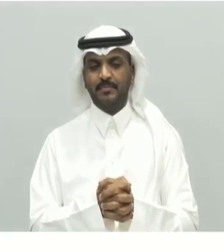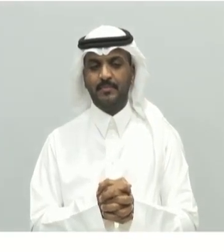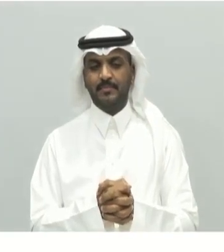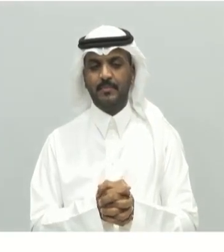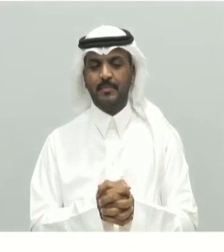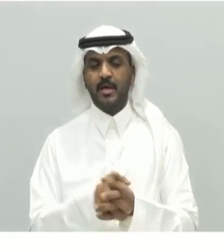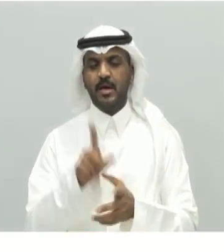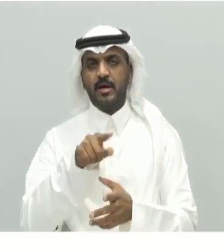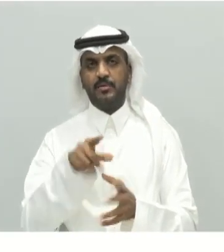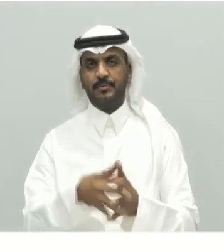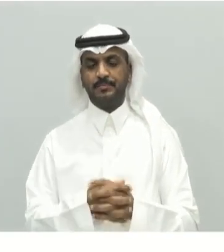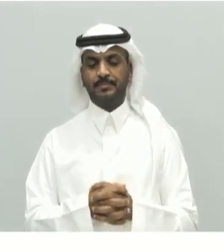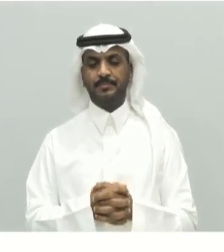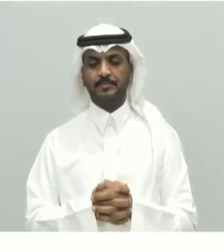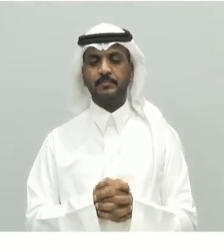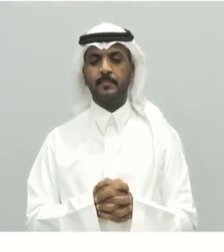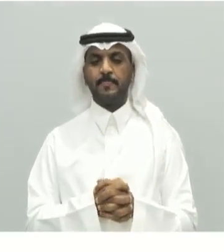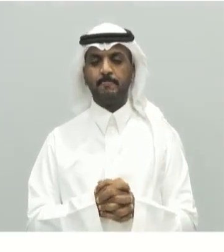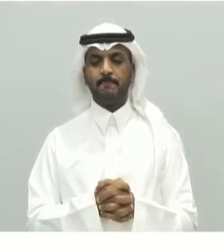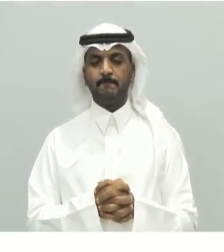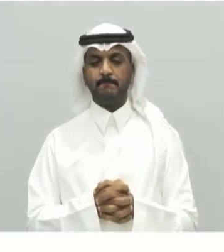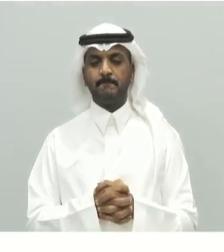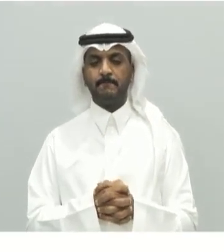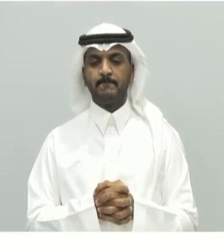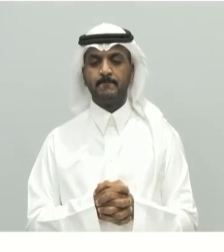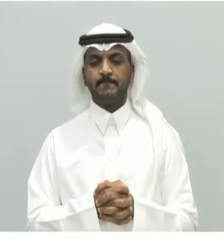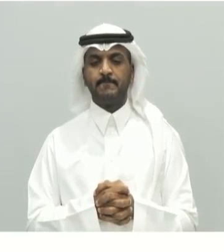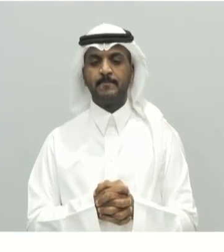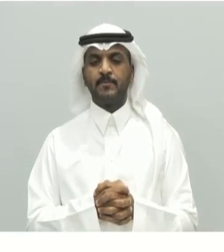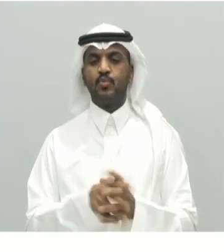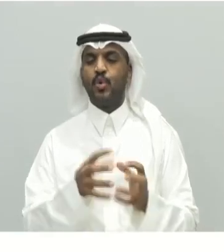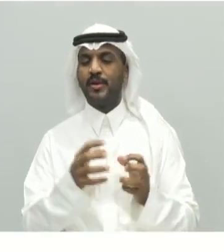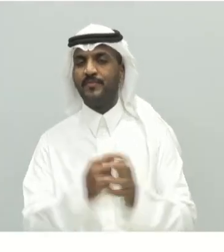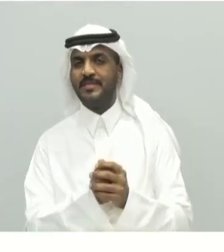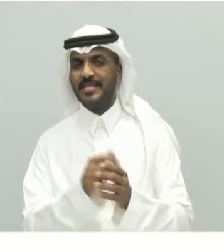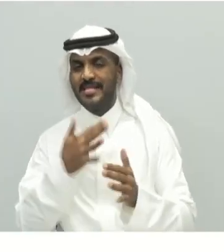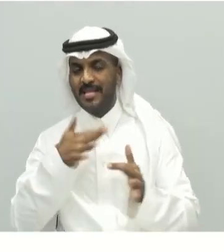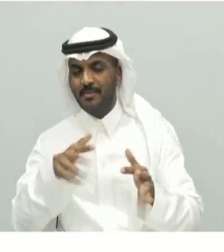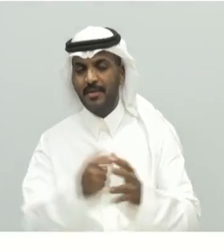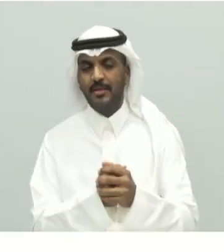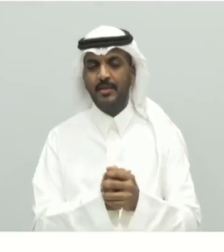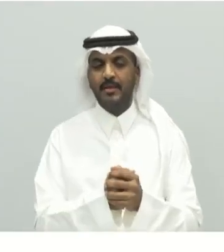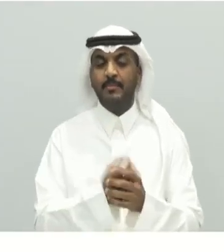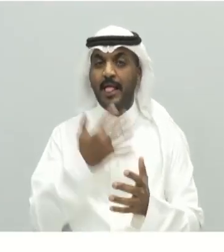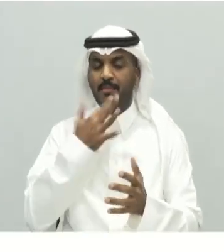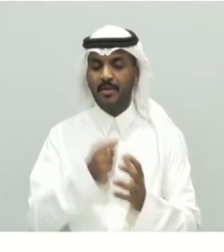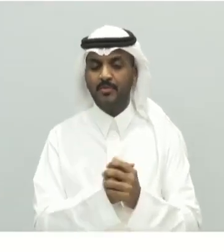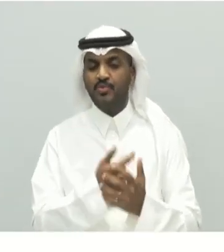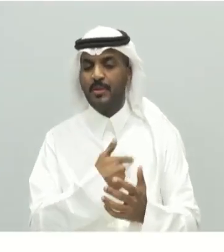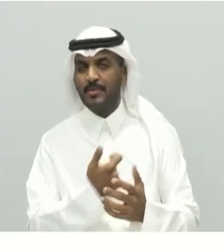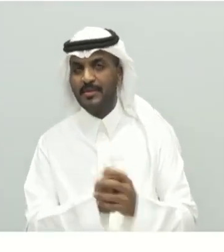الدهناء الاجابه خاطئه يعرف السهل الساحلي للبحر الاحمر باسم